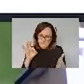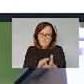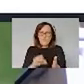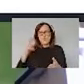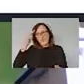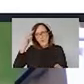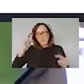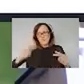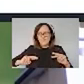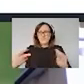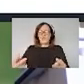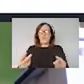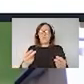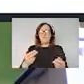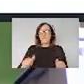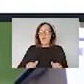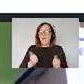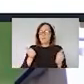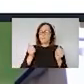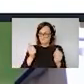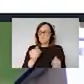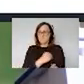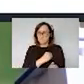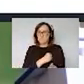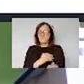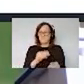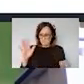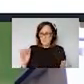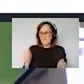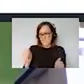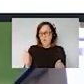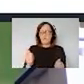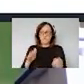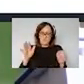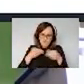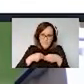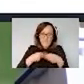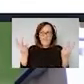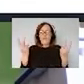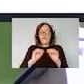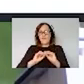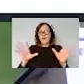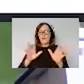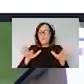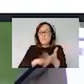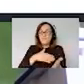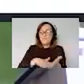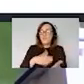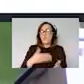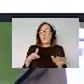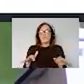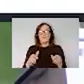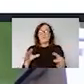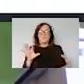zrozumiały przekaz, żeby było kompetentnie, żeby było przejrzyście, żeby było dużo przykładów. I drodzy Państwo, dobre